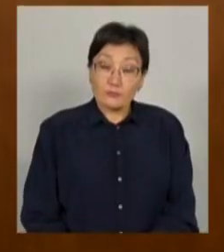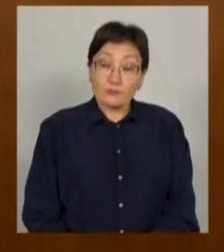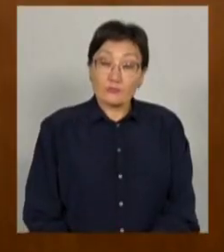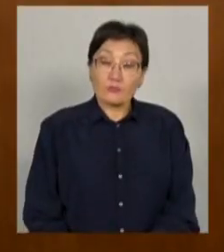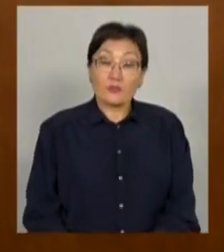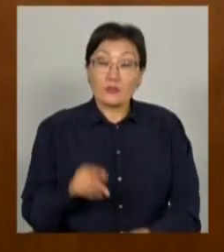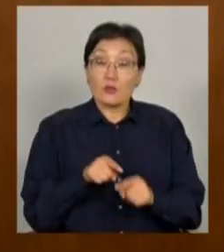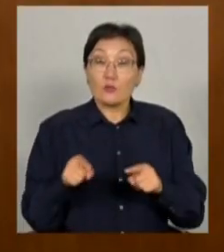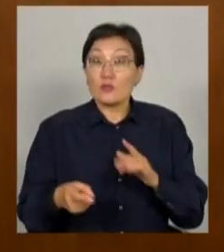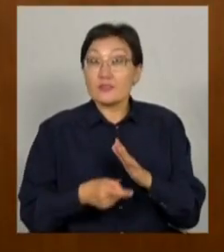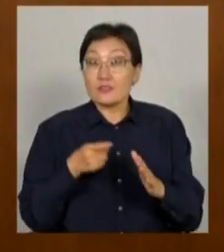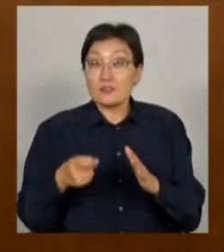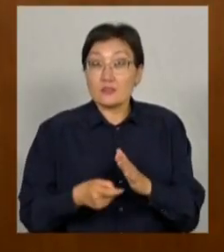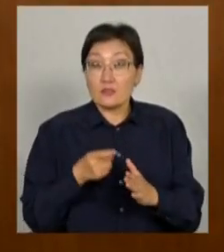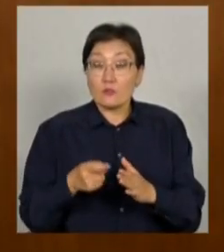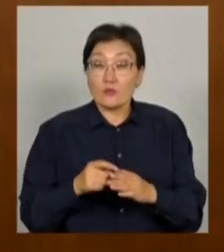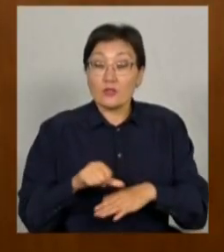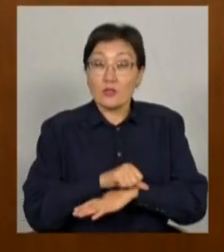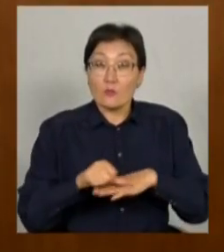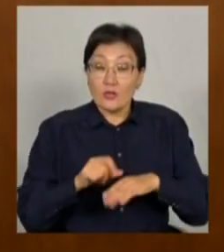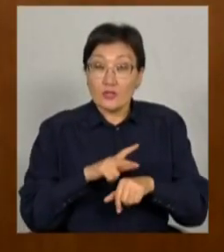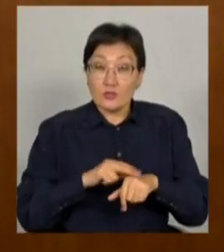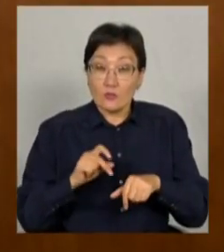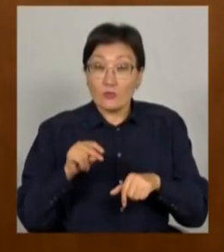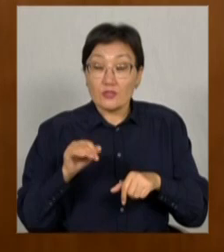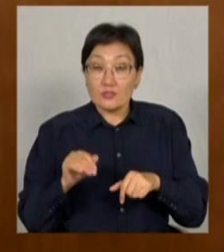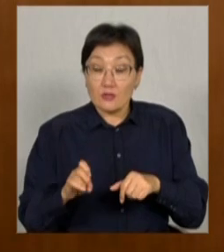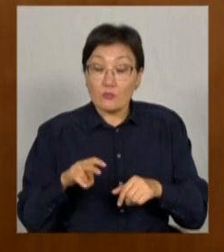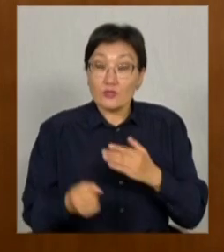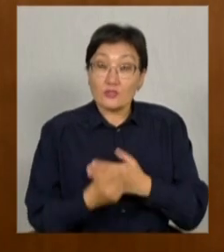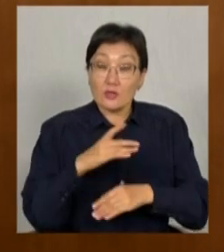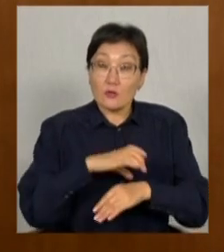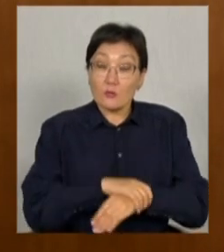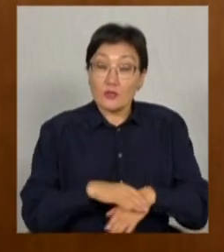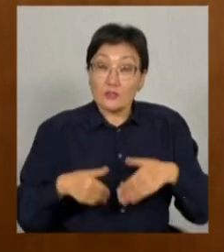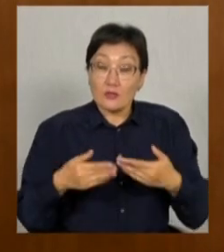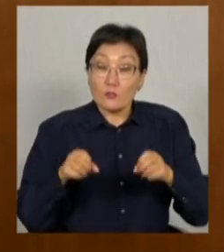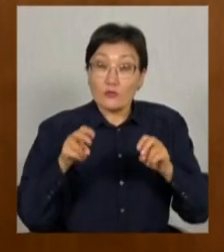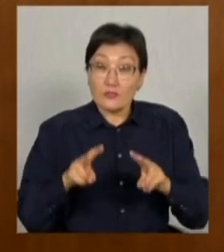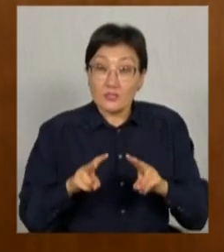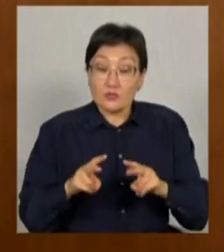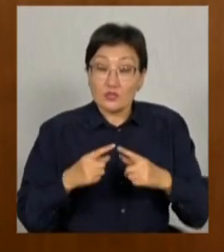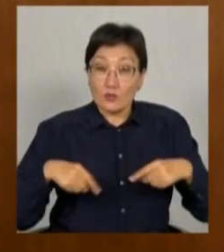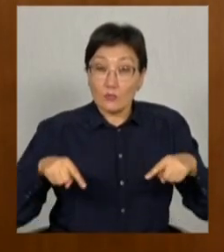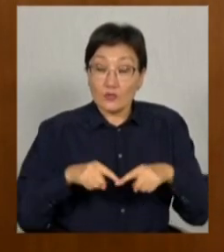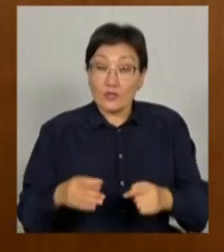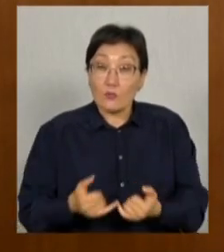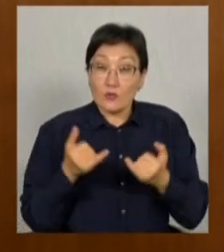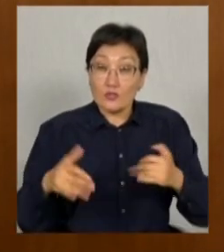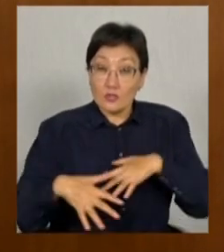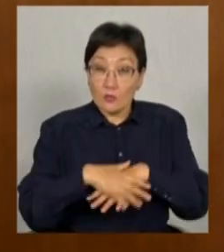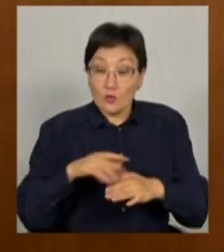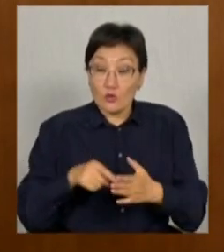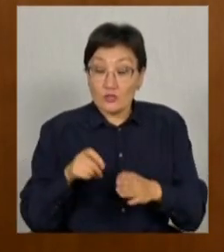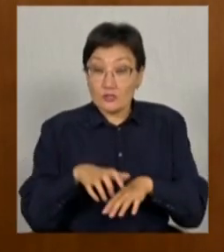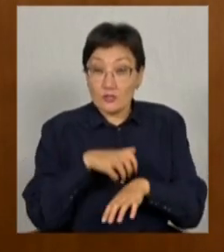В ходе следствия территориальным департаментом АФМ выявлены факты предоставления в специализированный отдел по обслуживанию населения города